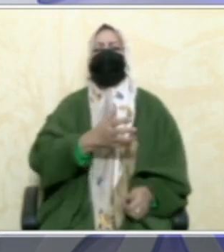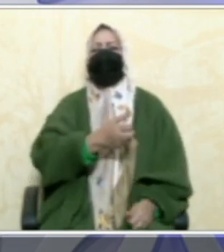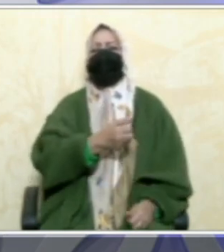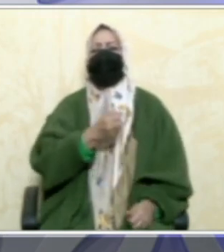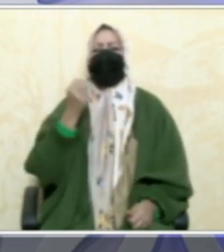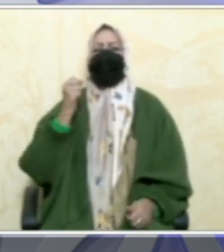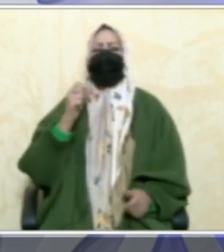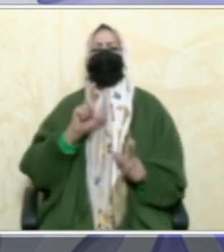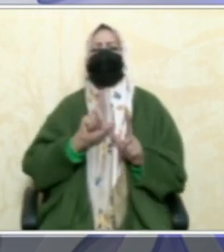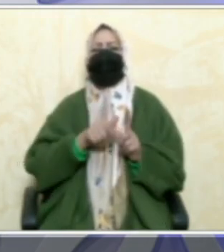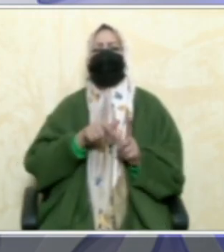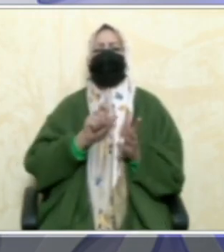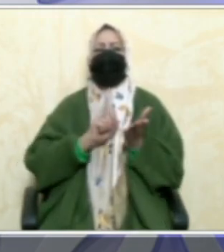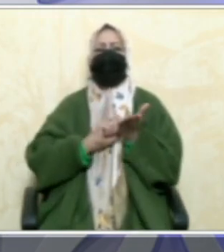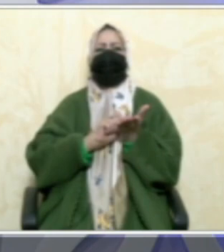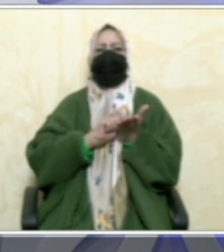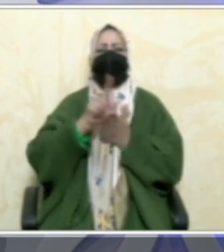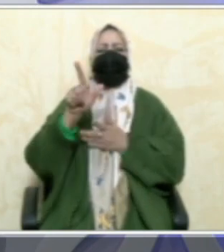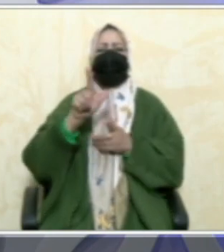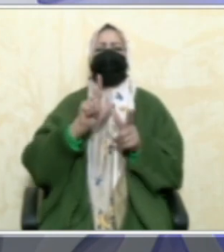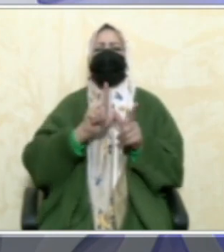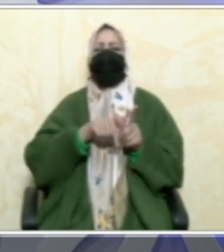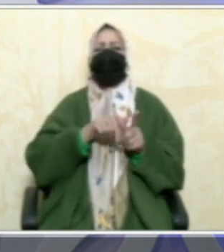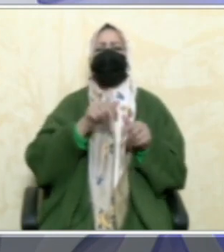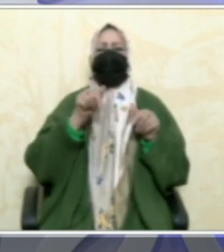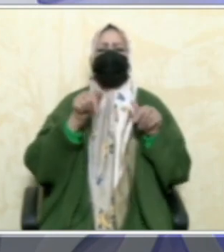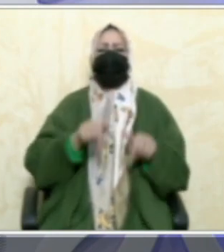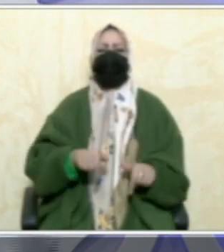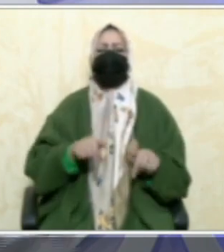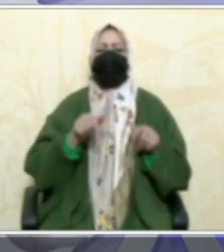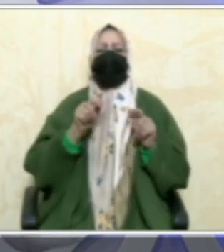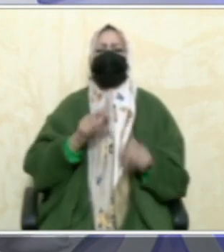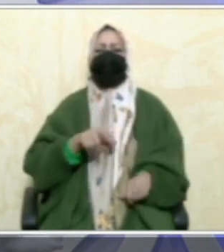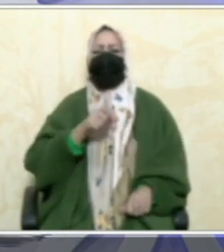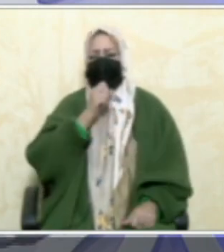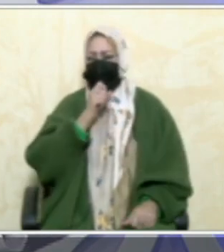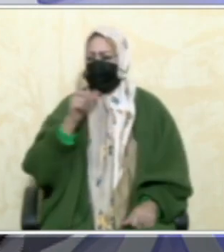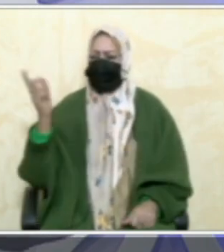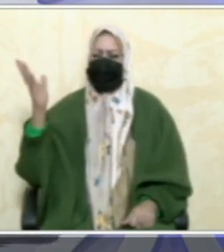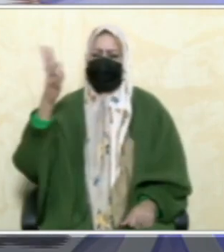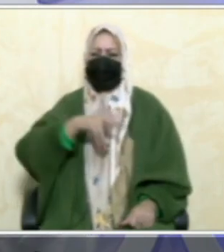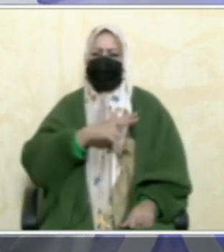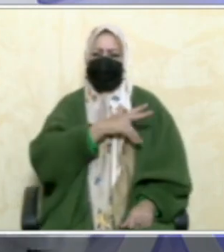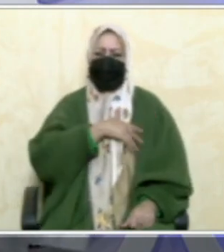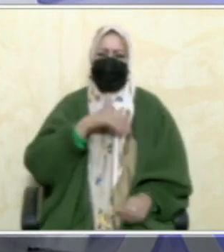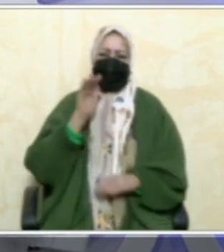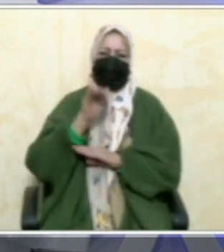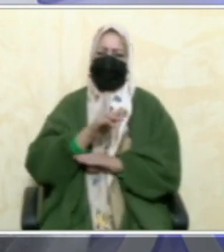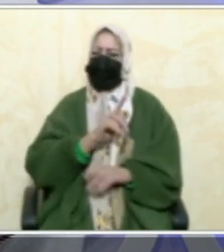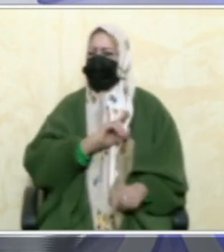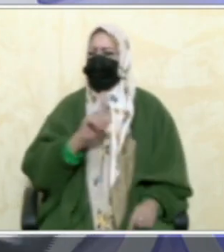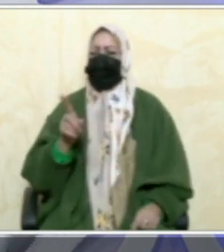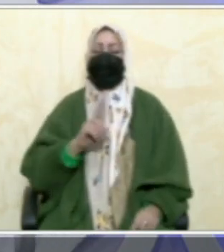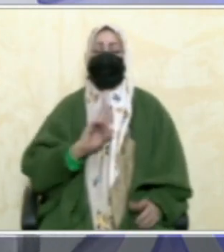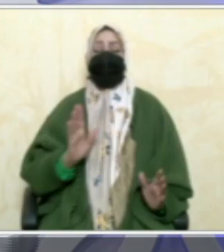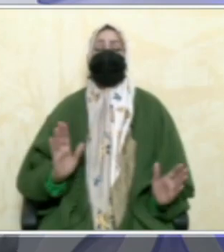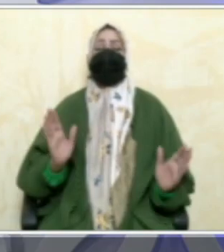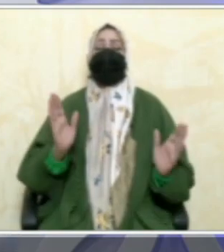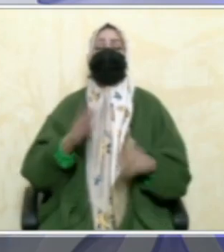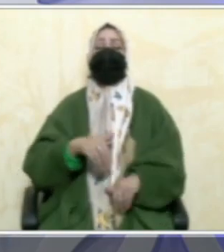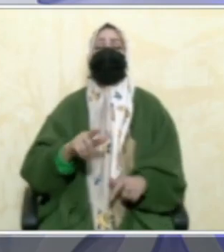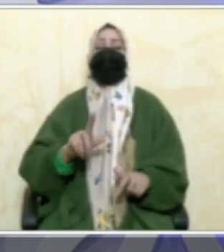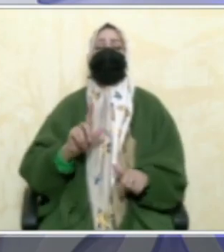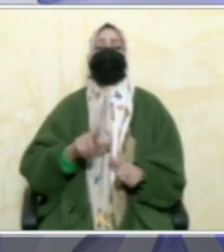المدينة ألا تنتظروا من الدولة شيئا، خلوها إضافي. كان جدت